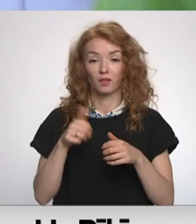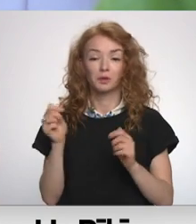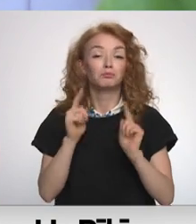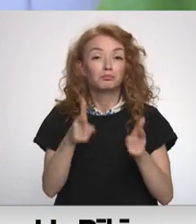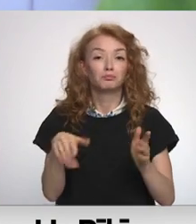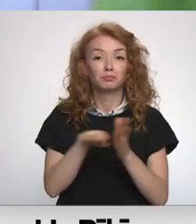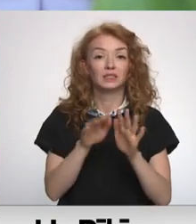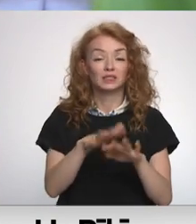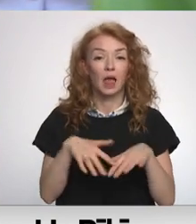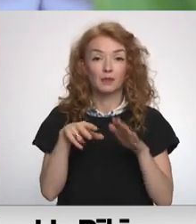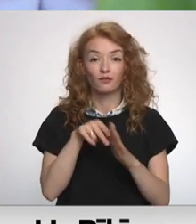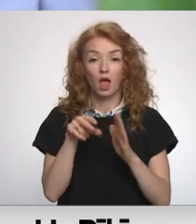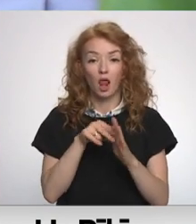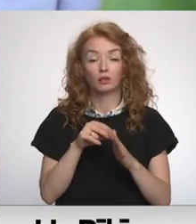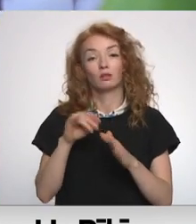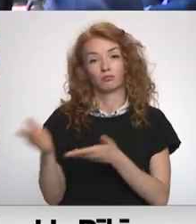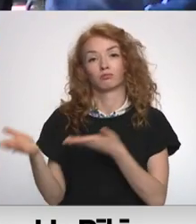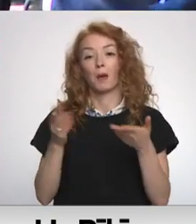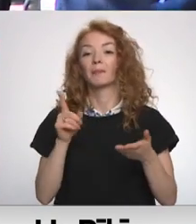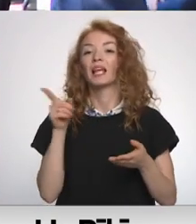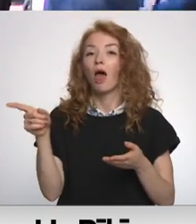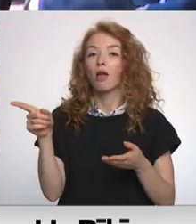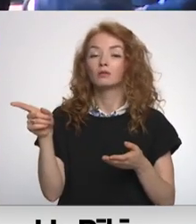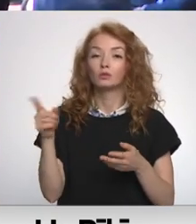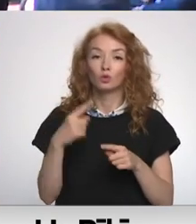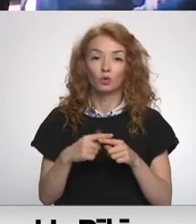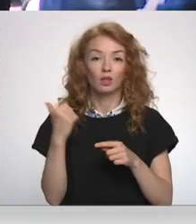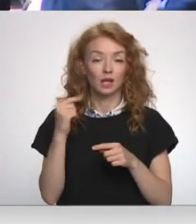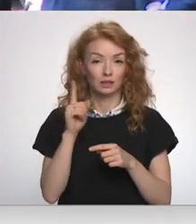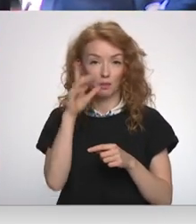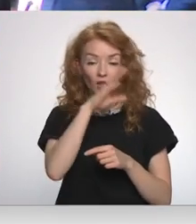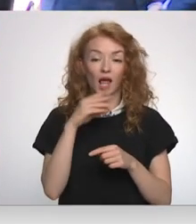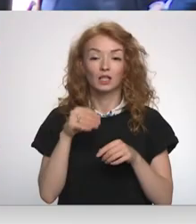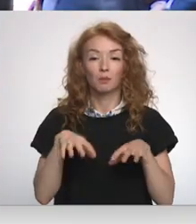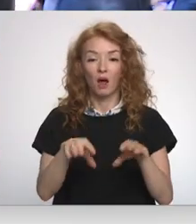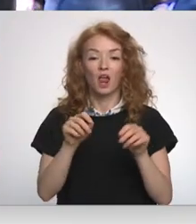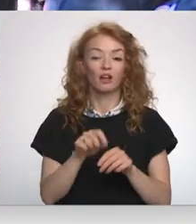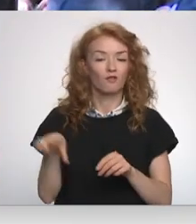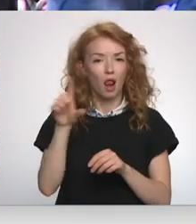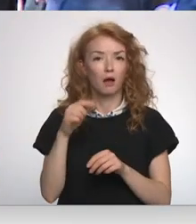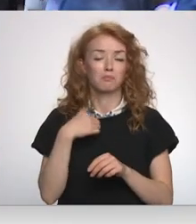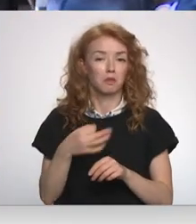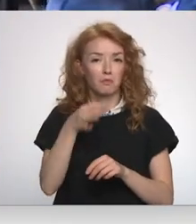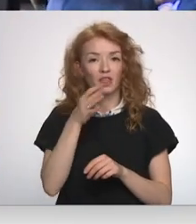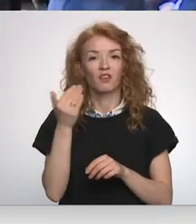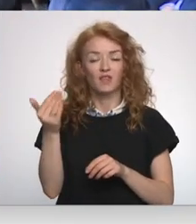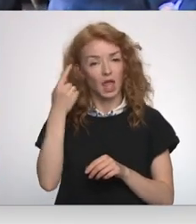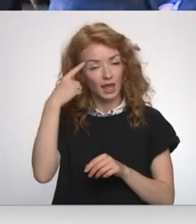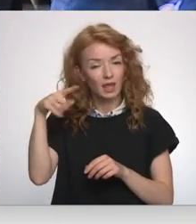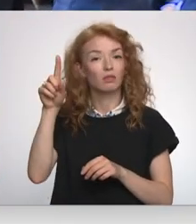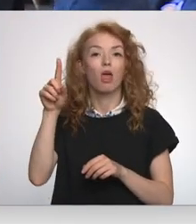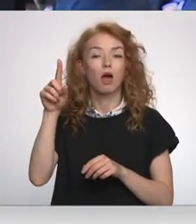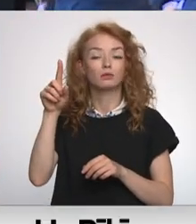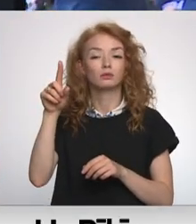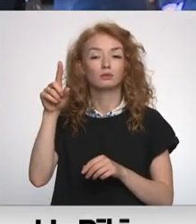Saeimas vēlēšanās Pīlēna aicināti. Tas ir potenciāls arī izdarīt daudz, daudz vairāk. Ļoti uzrunāja viņa idejas. Šis